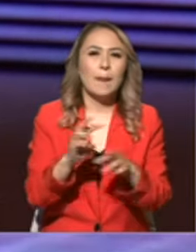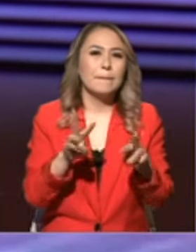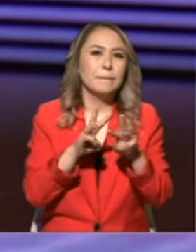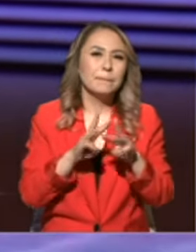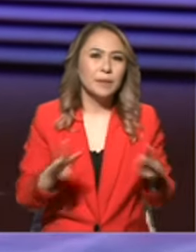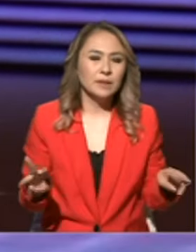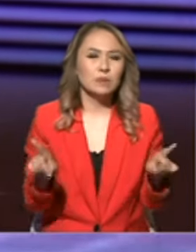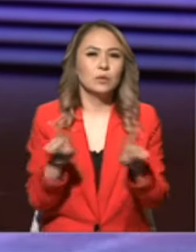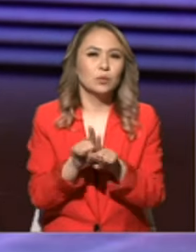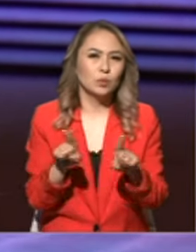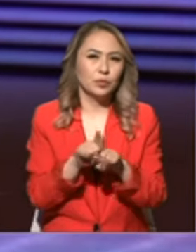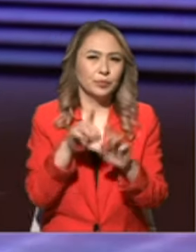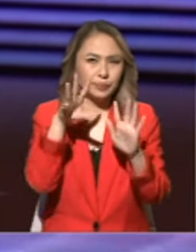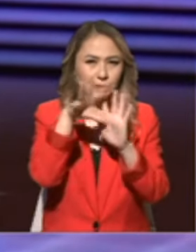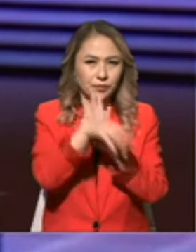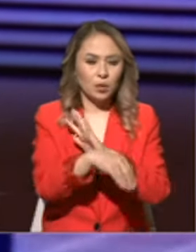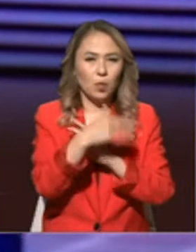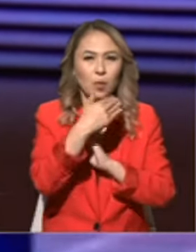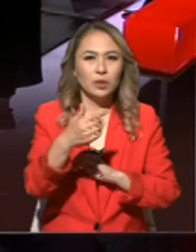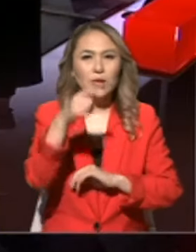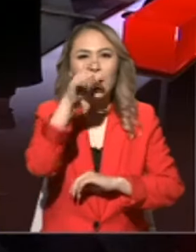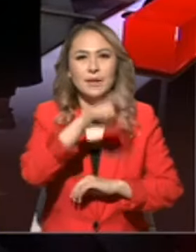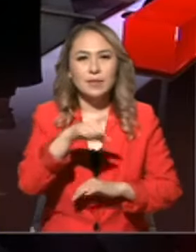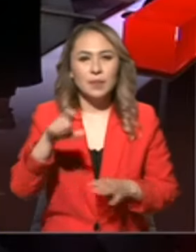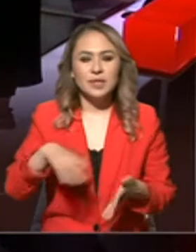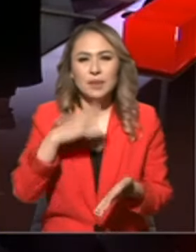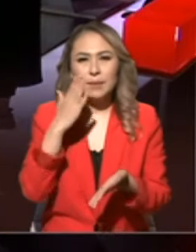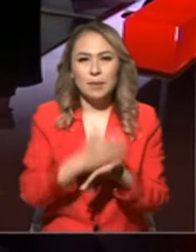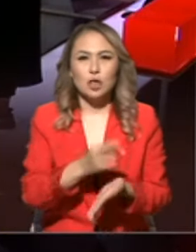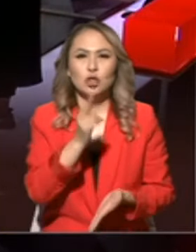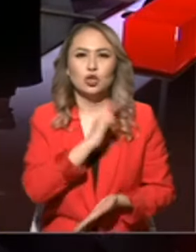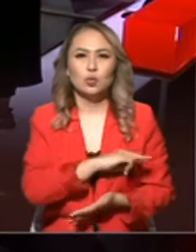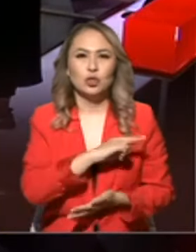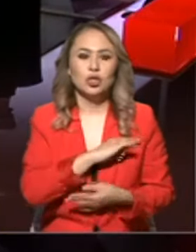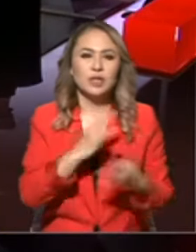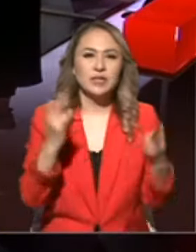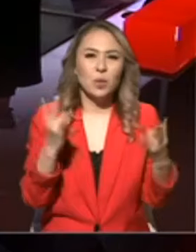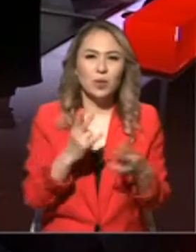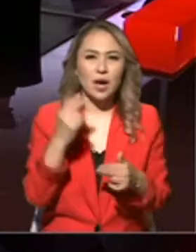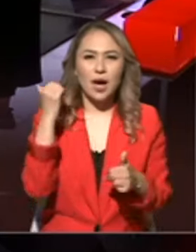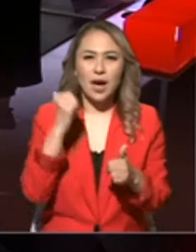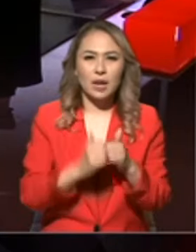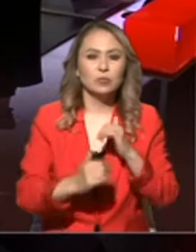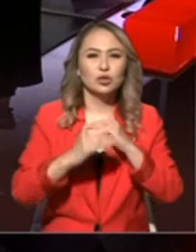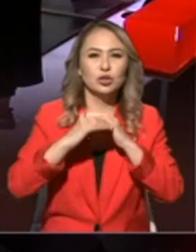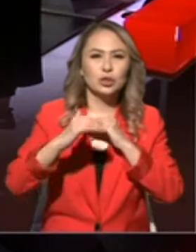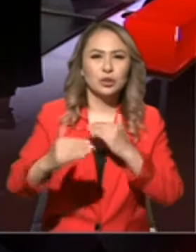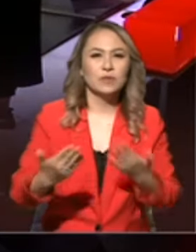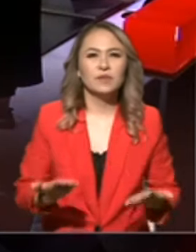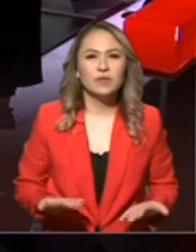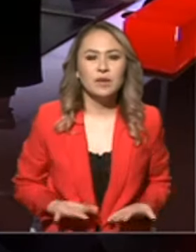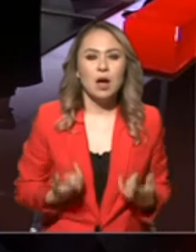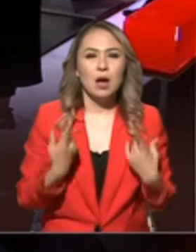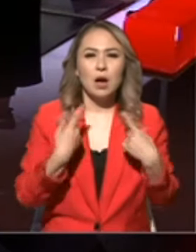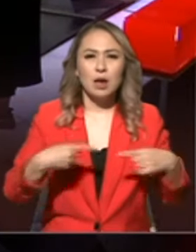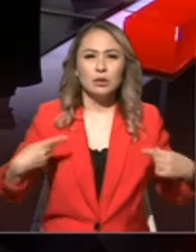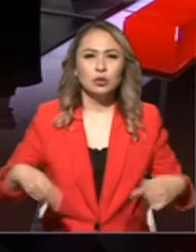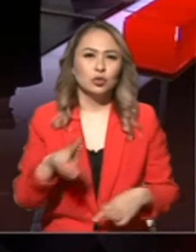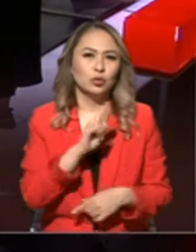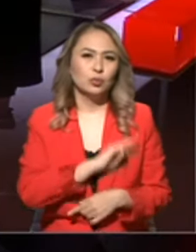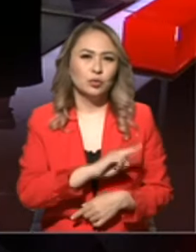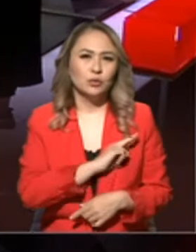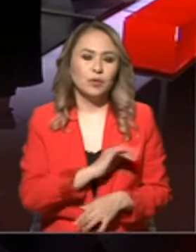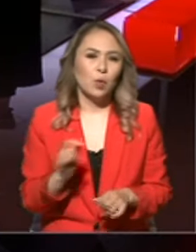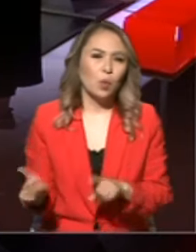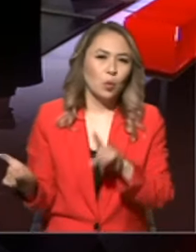министрліктерде қоғамдық кеңестер құрылған. Оның азаматтары бар. Олар жұмыс жасау керек. Әрбір жердегі өкілеттіктер әртүрлі жұмыс жасайды. Мінердегі